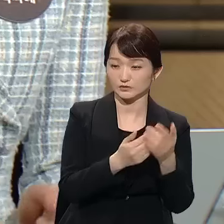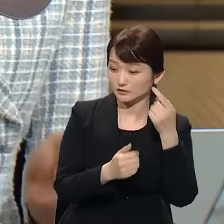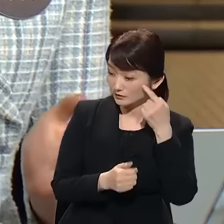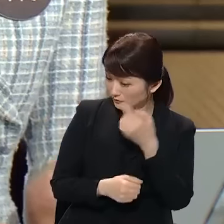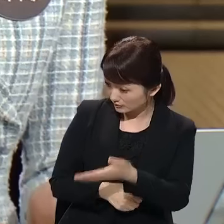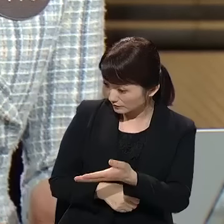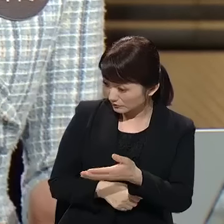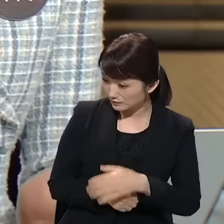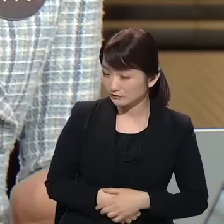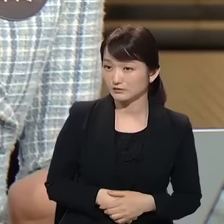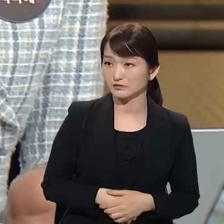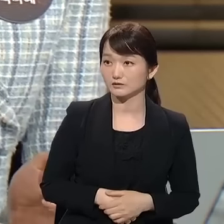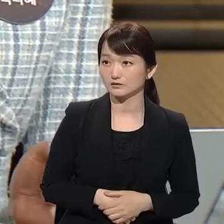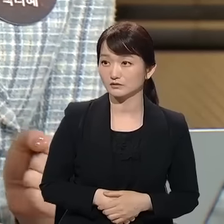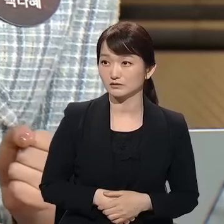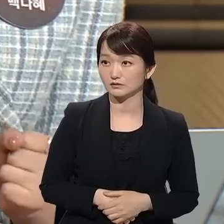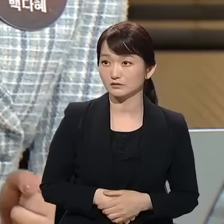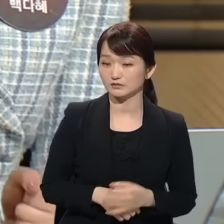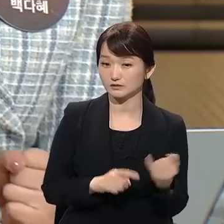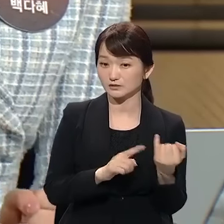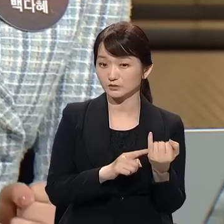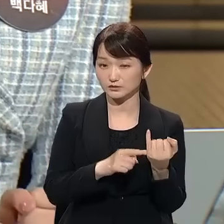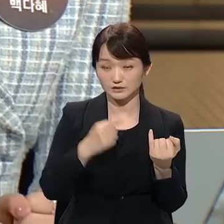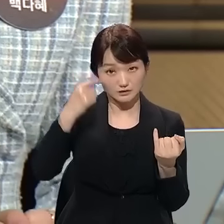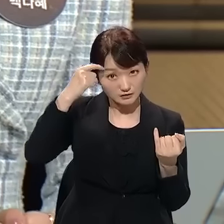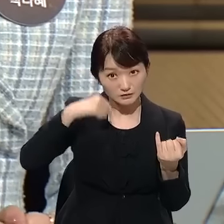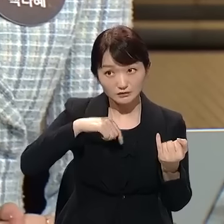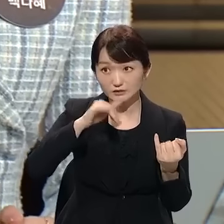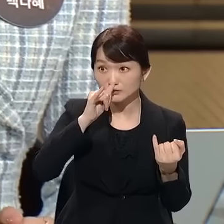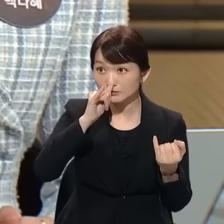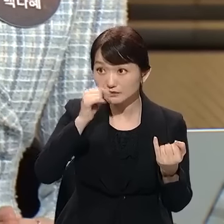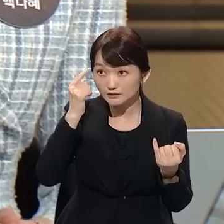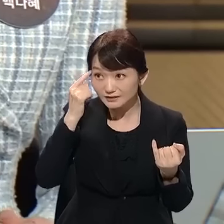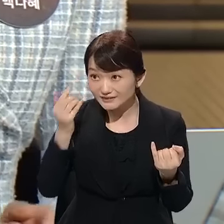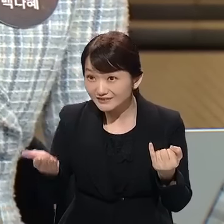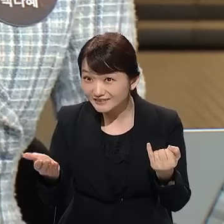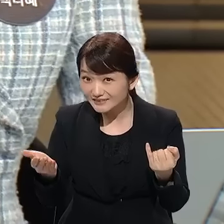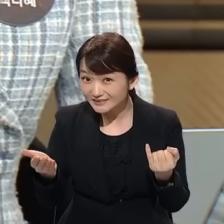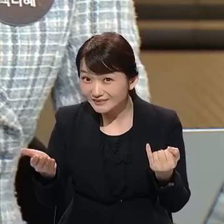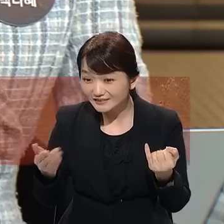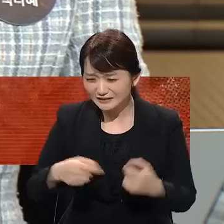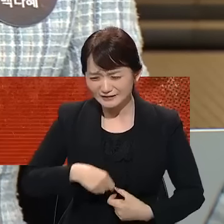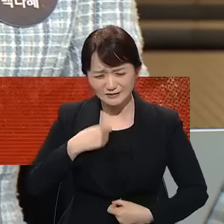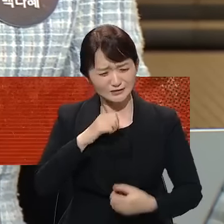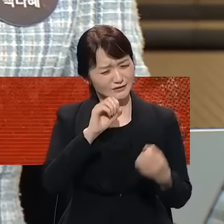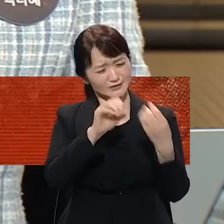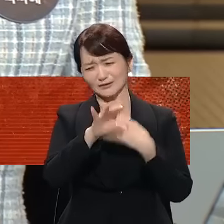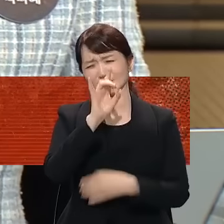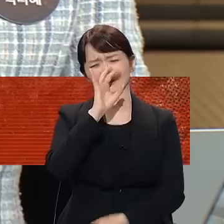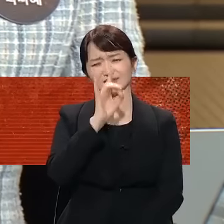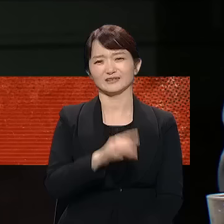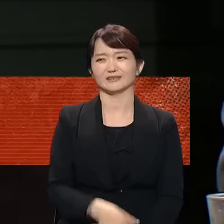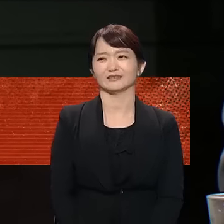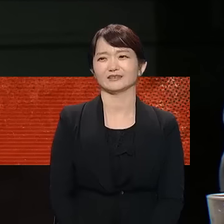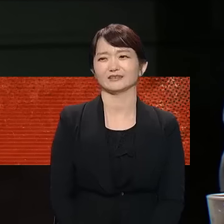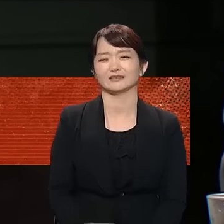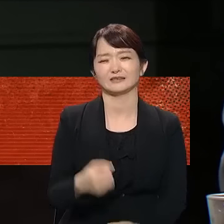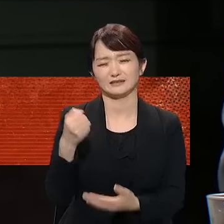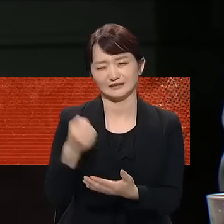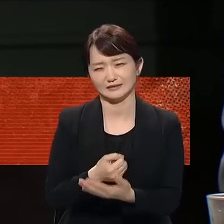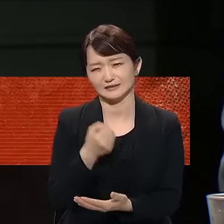혹시 이성적인 감정을 느낀 적 있냐라고 했는데 아 근데여 이럴 때 솔직하게 얘기하면 안 되는 겁니다 하지만